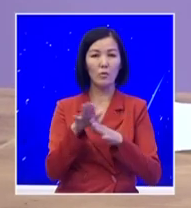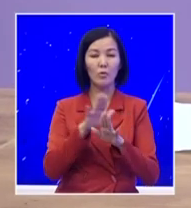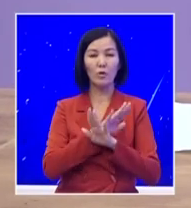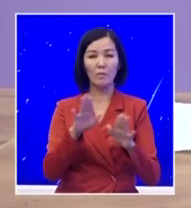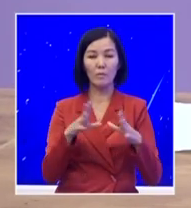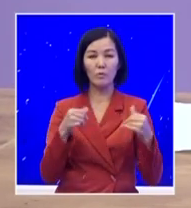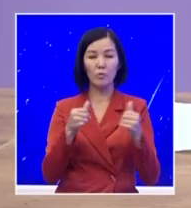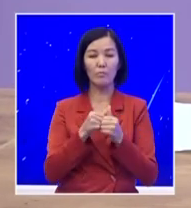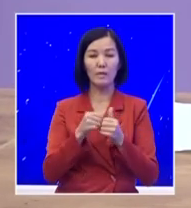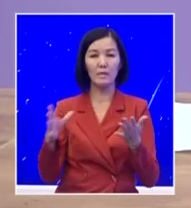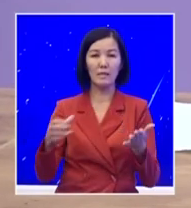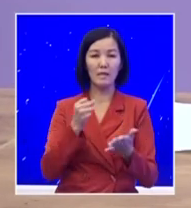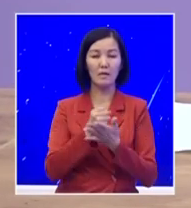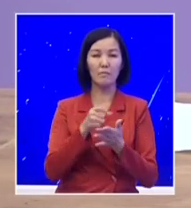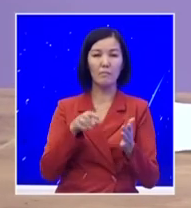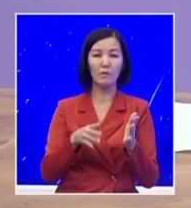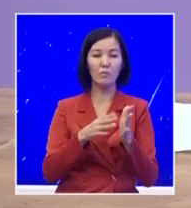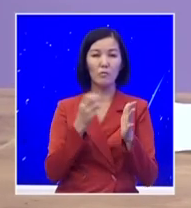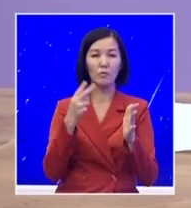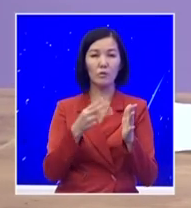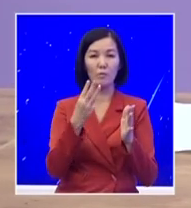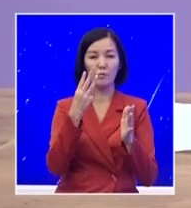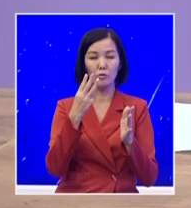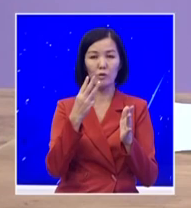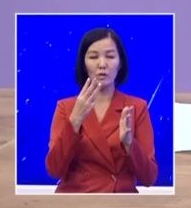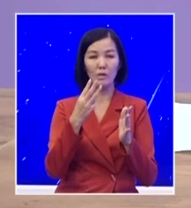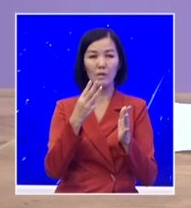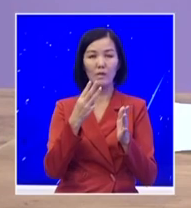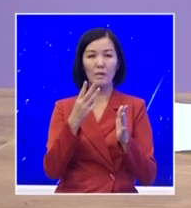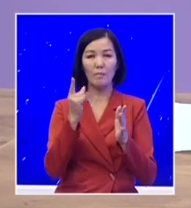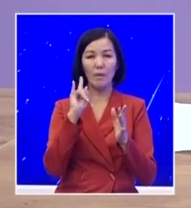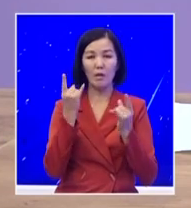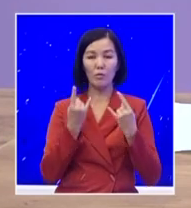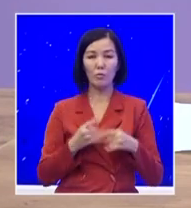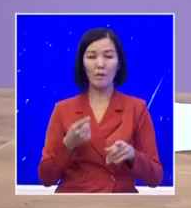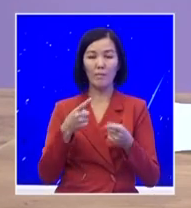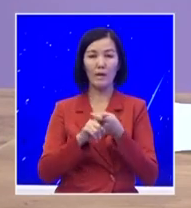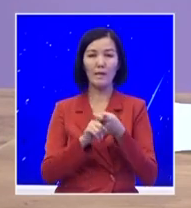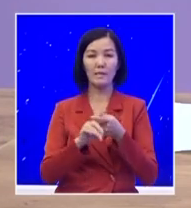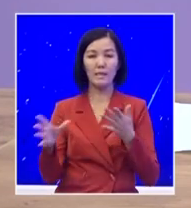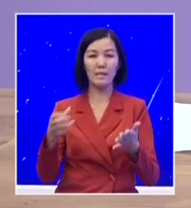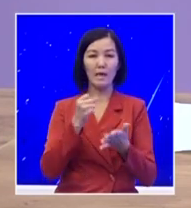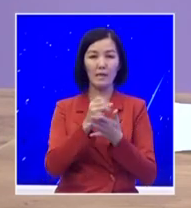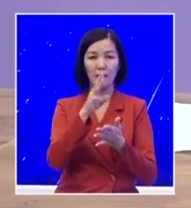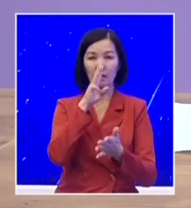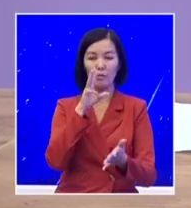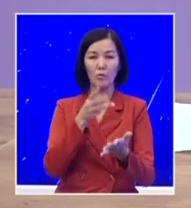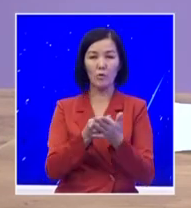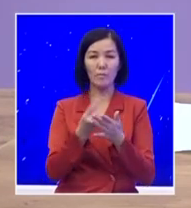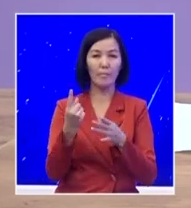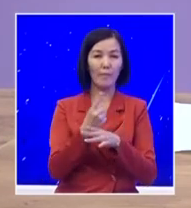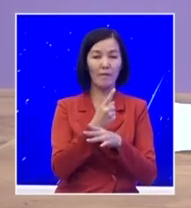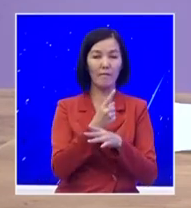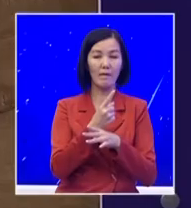тағайындалған жәрдемақы төлемі 1923, бала тууына байланысты тағайындалатын және төленетін бір жолғы